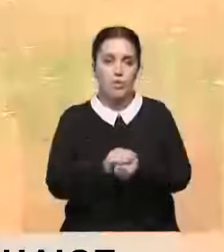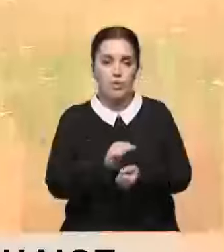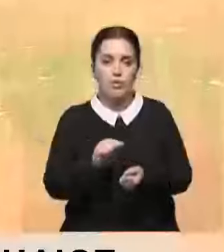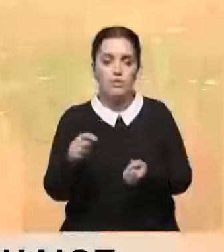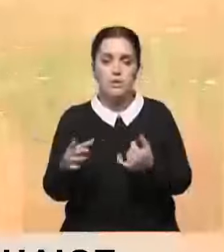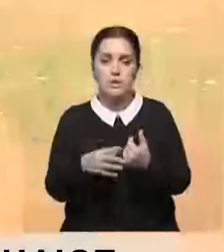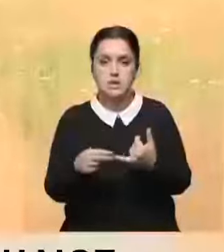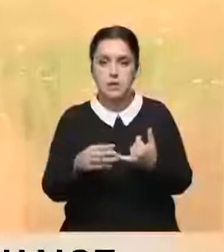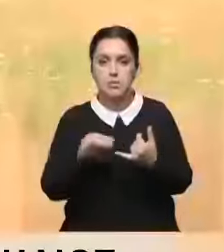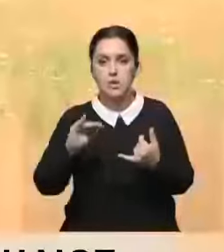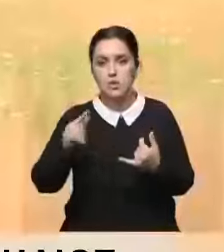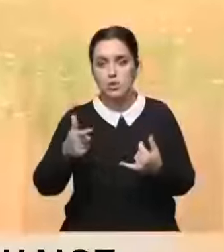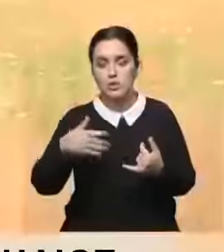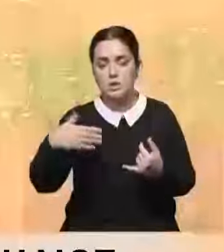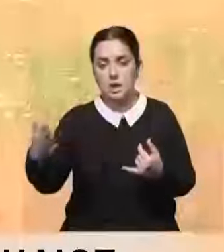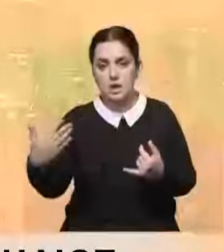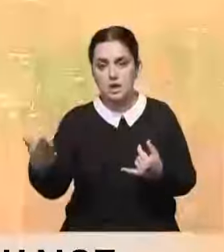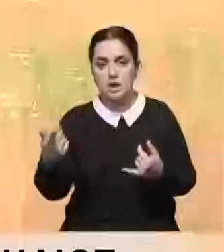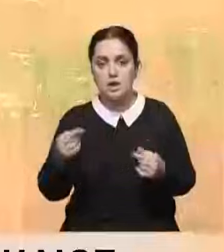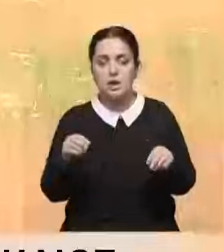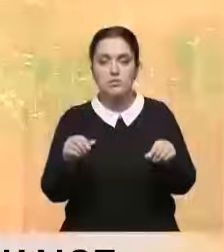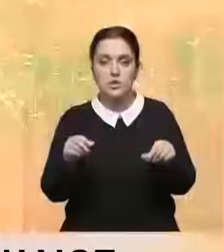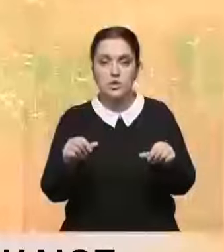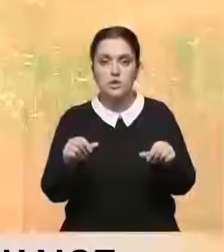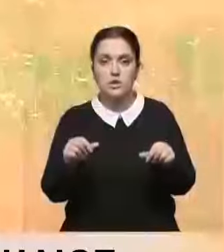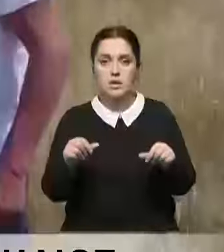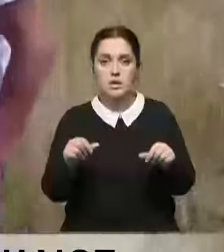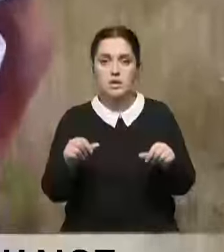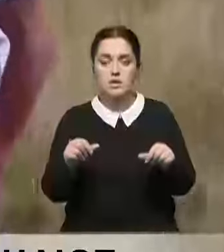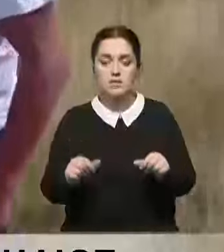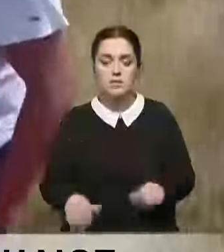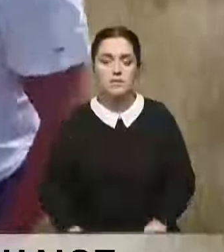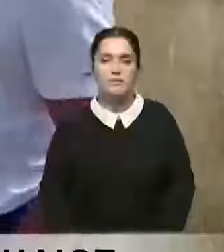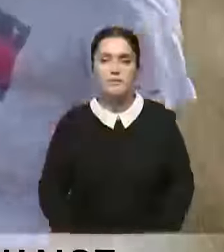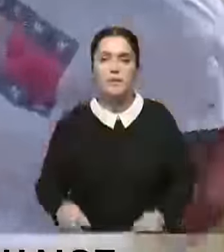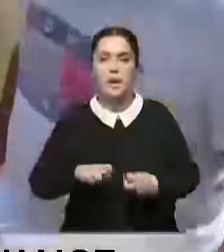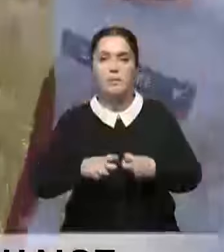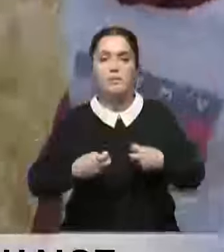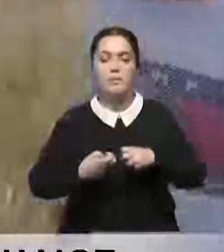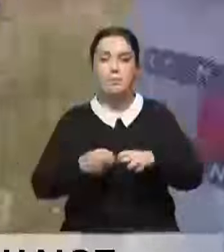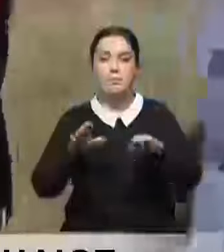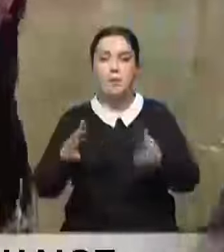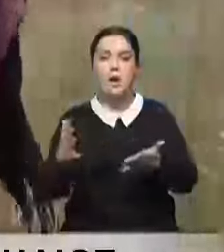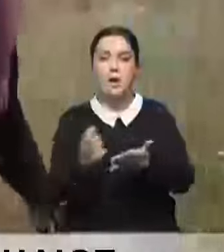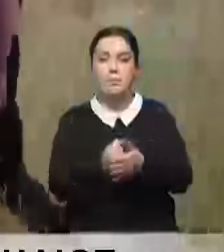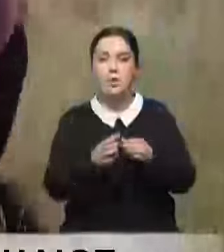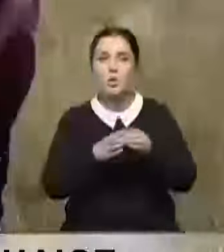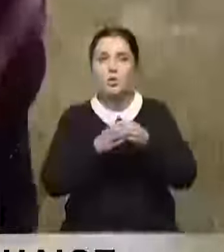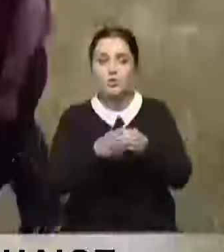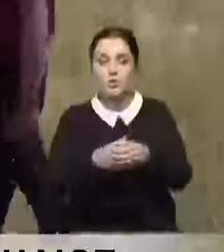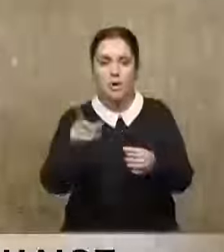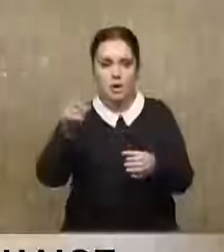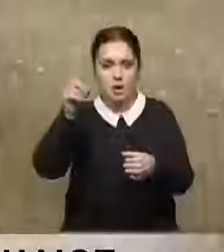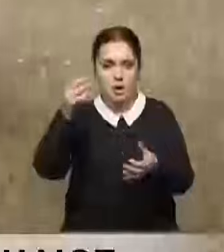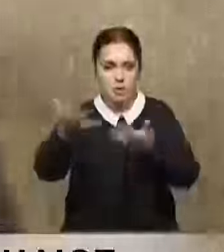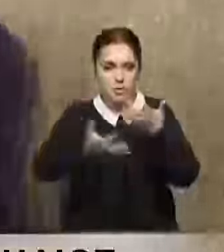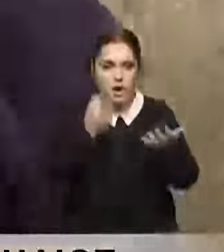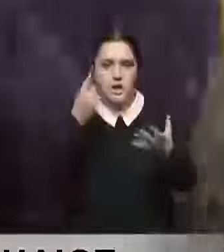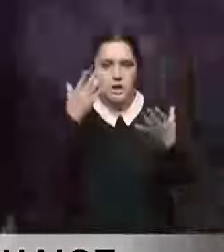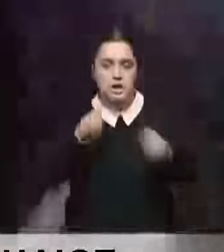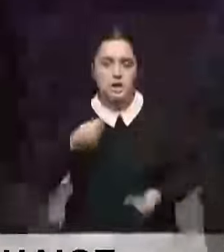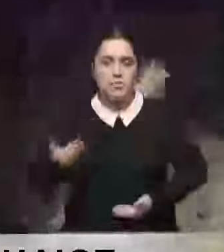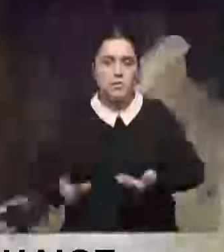оврагов, в более южных сторонах, где песчаные почвы, уже и постарше. Проблемные участки определяют группы обследователей. В день они проходят